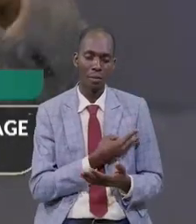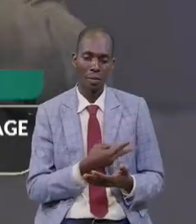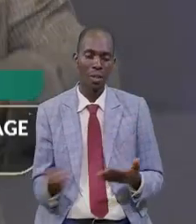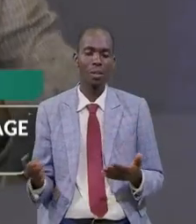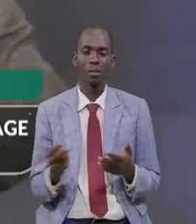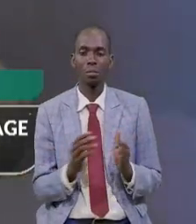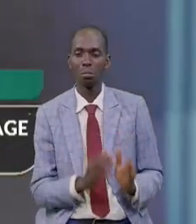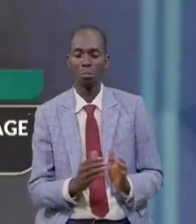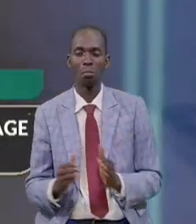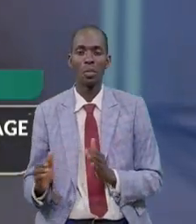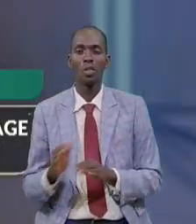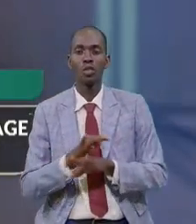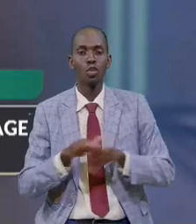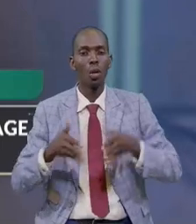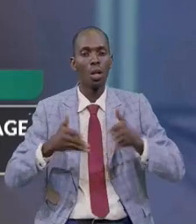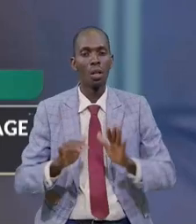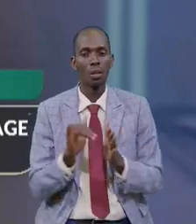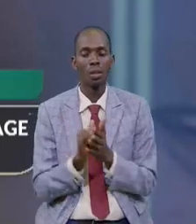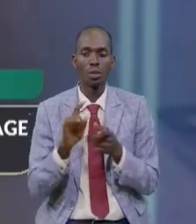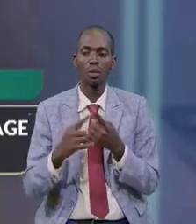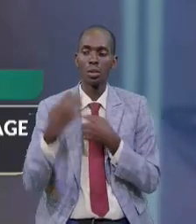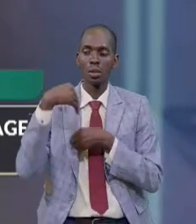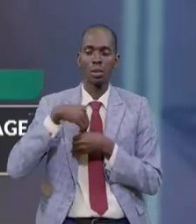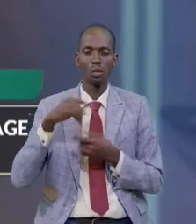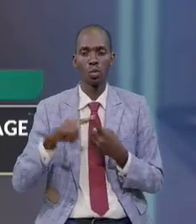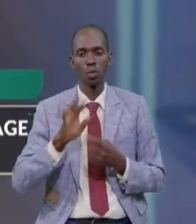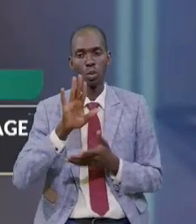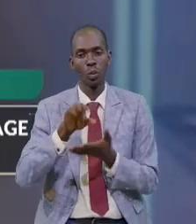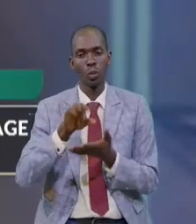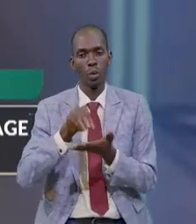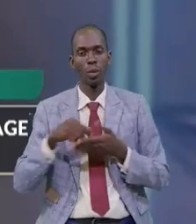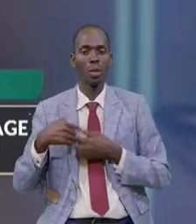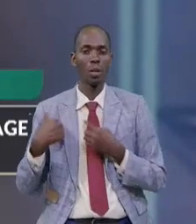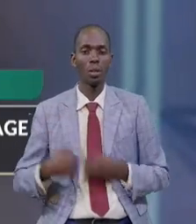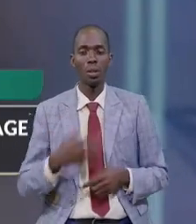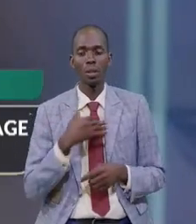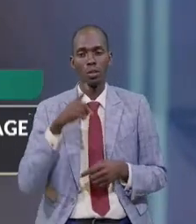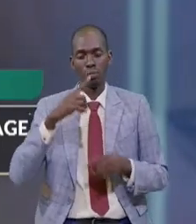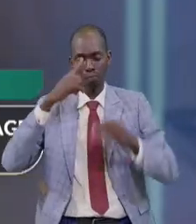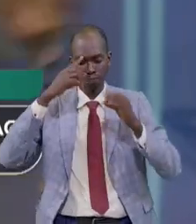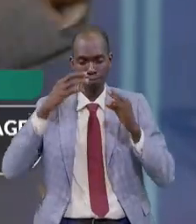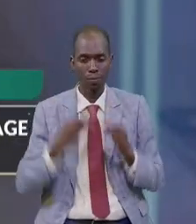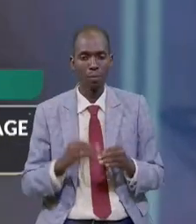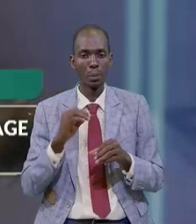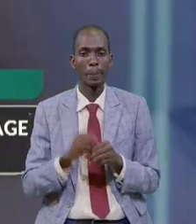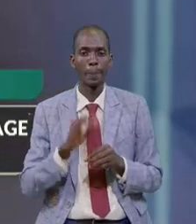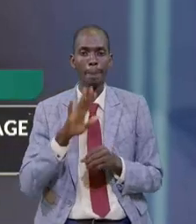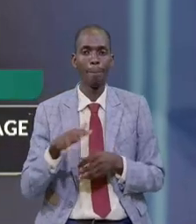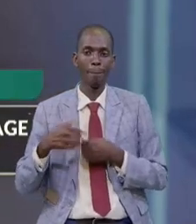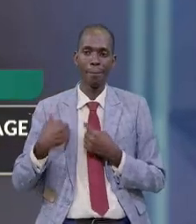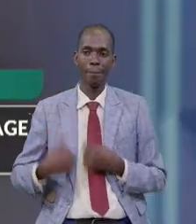au syndrome d'échec tu ne me permets pas cela d'atteindre ton cœur et tu as une résolution de